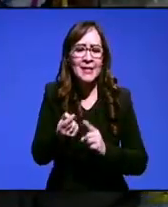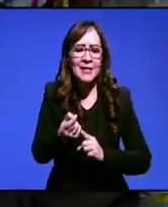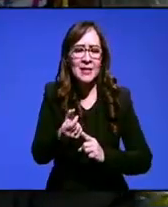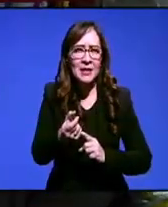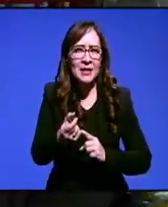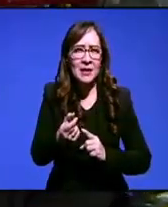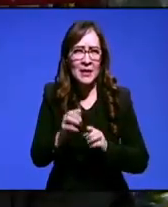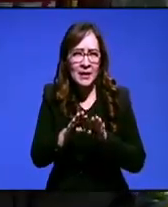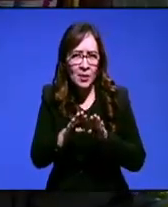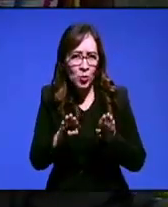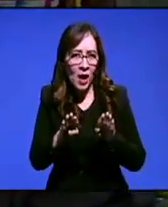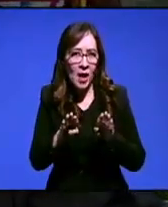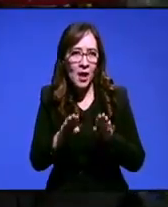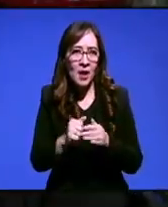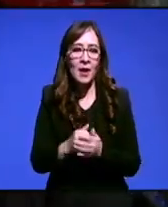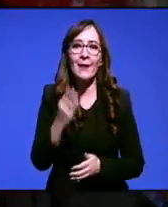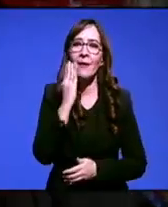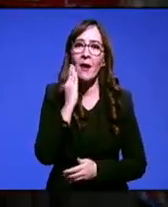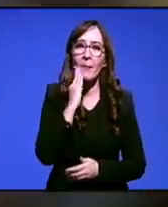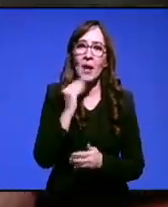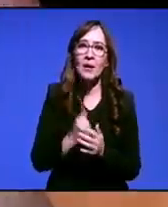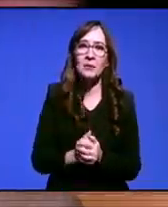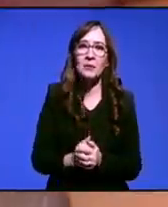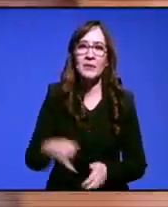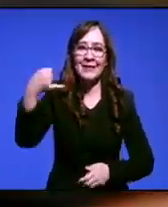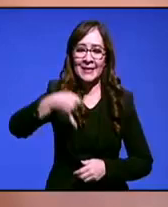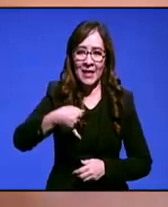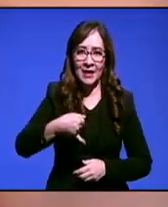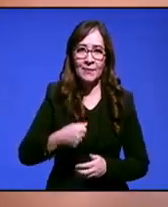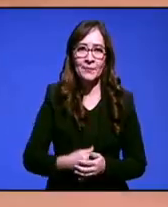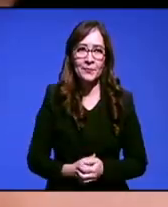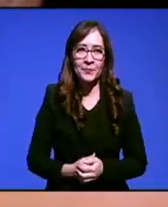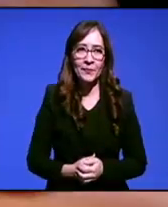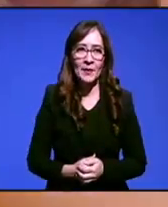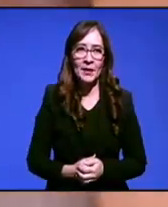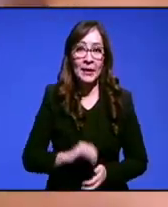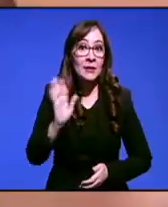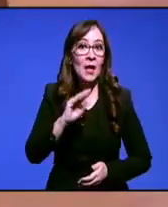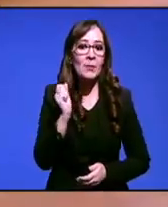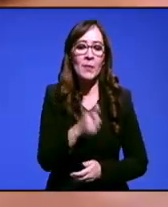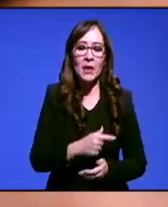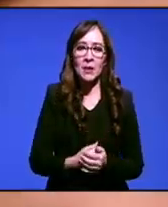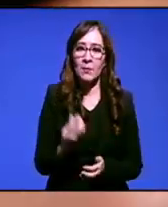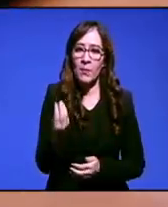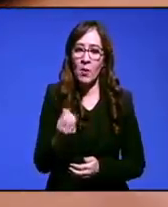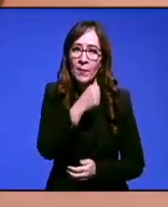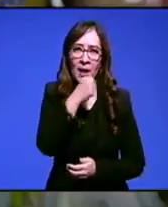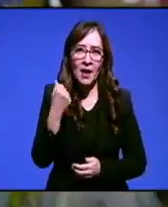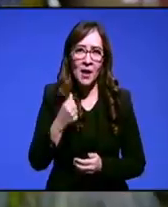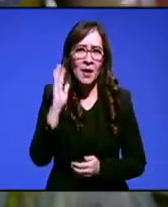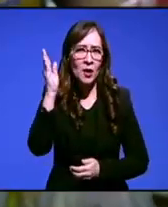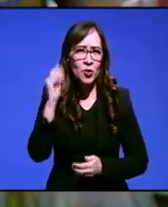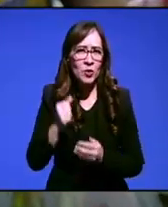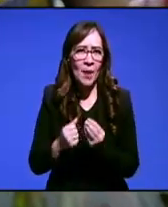pasti lebih gampang busuk dibandingkan yang masih tertutup. Hindari juga membeli bawang merah yang telah bertunas, karena